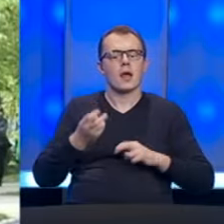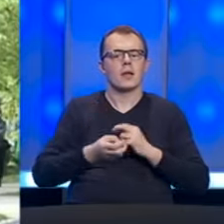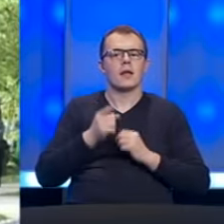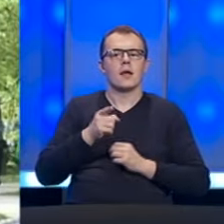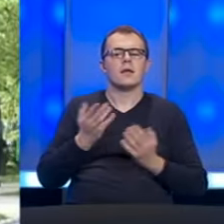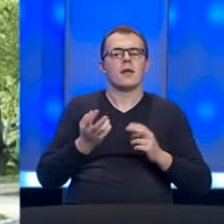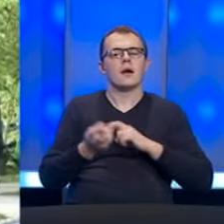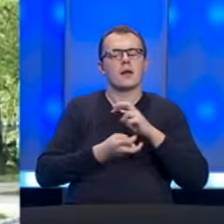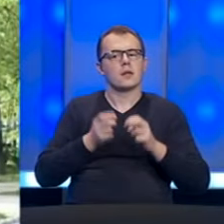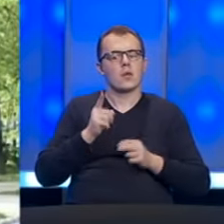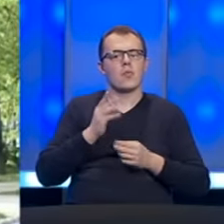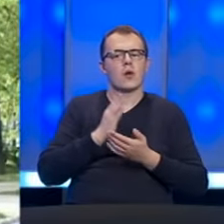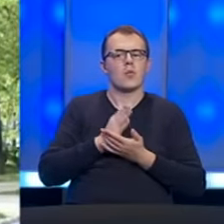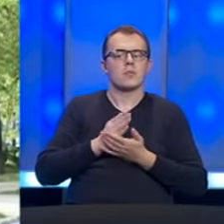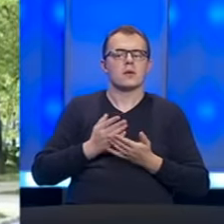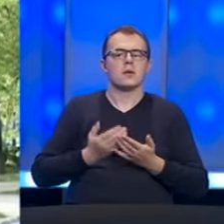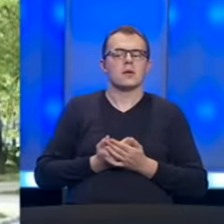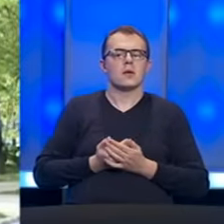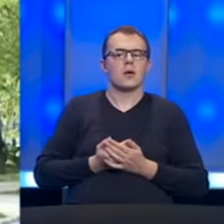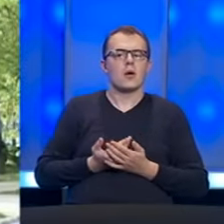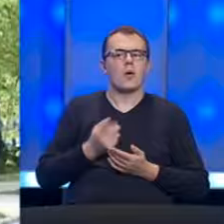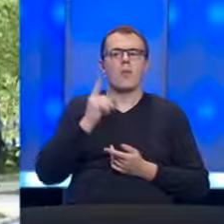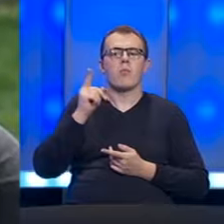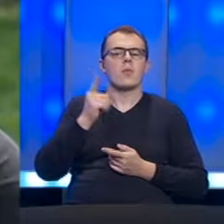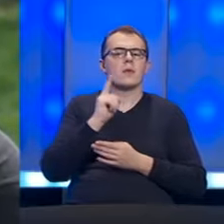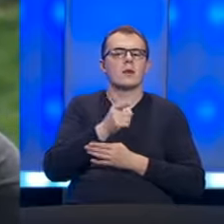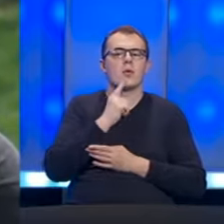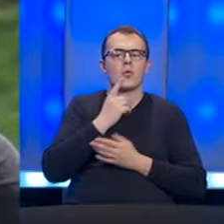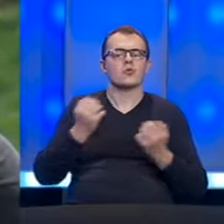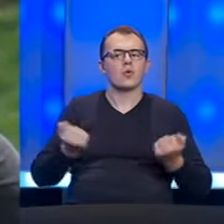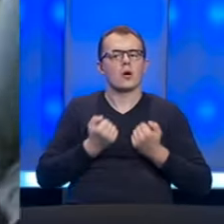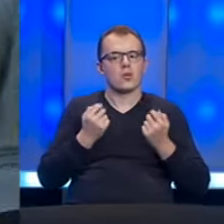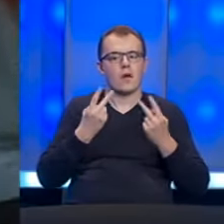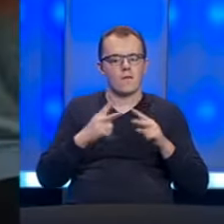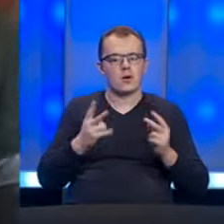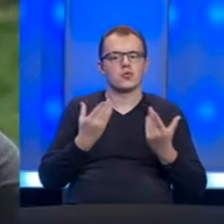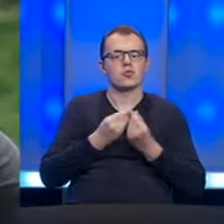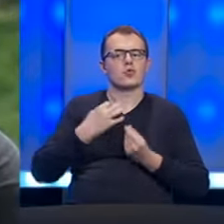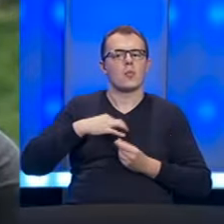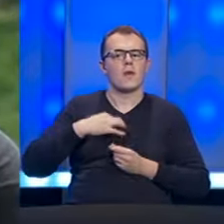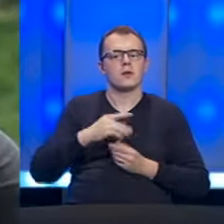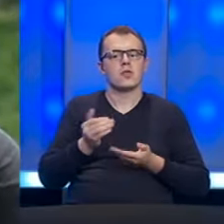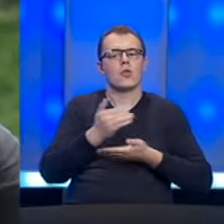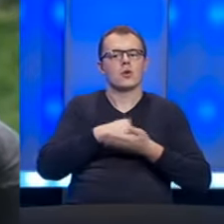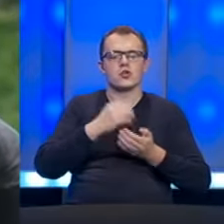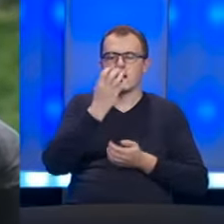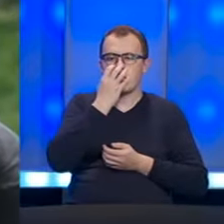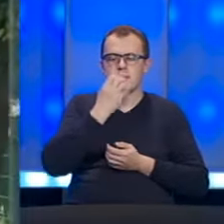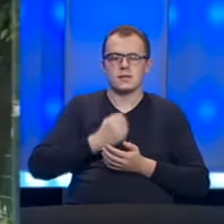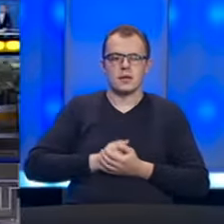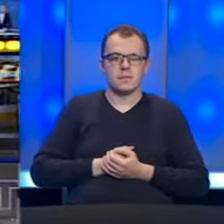ta kretanja moraju biti po onim naredbama koje su aktualne važeće uz obavezno korištenje maske.